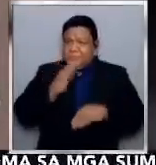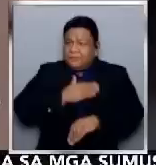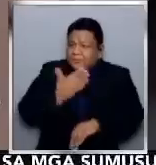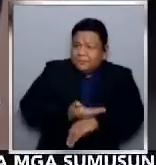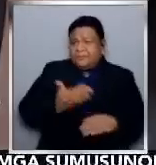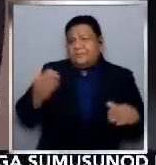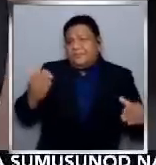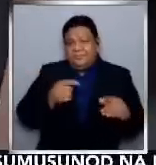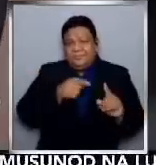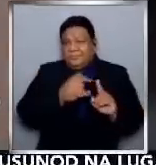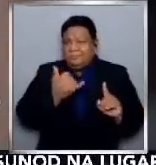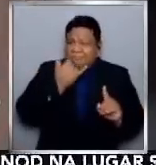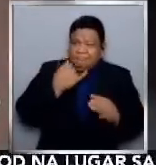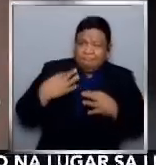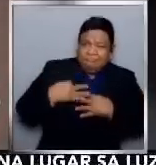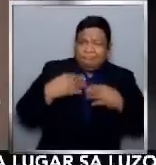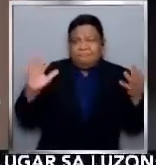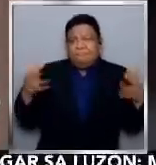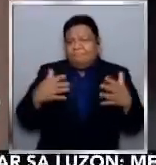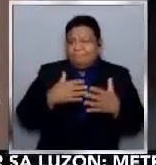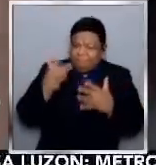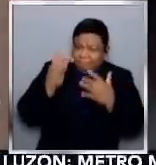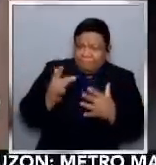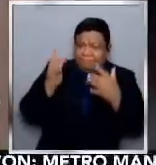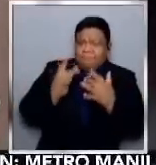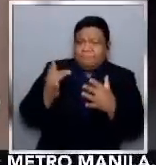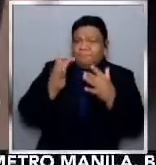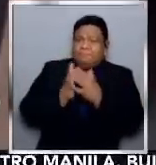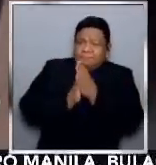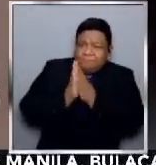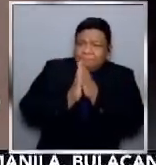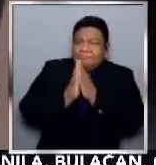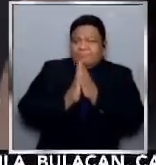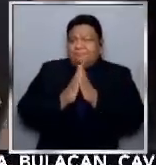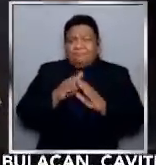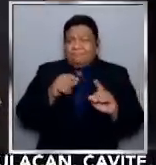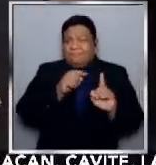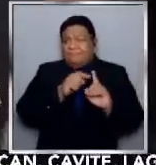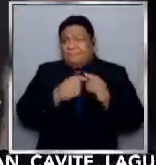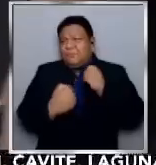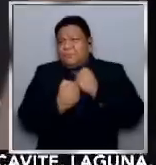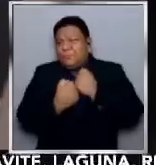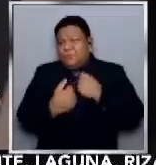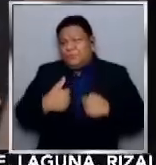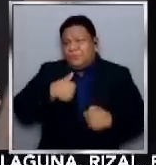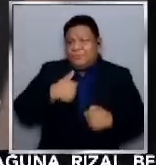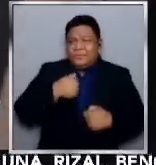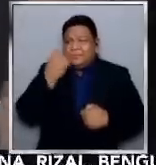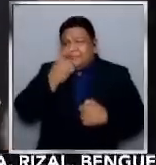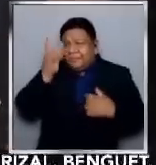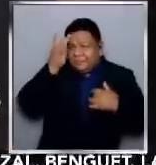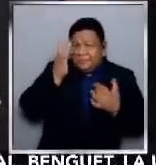kasalanan. Maawa po kayo. Ayun po, nag-ano ng maintenance ko. May sakit po ako. Ngayon wala na